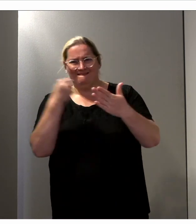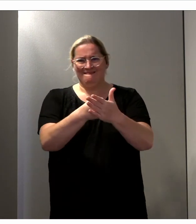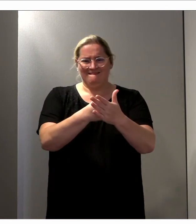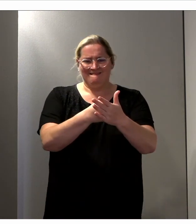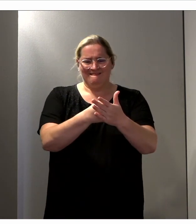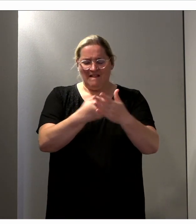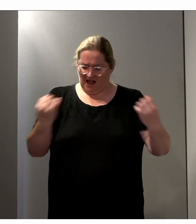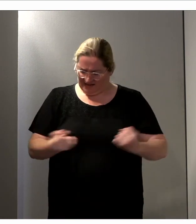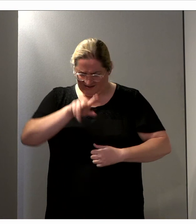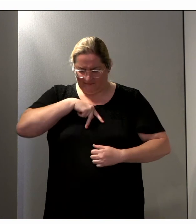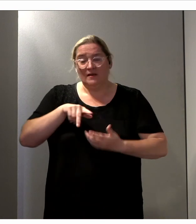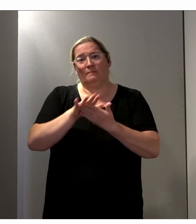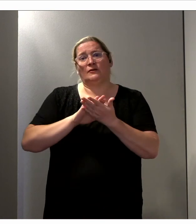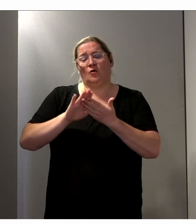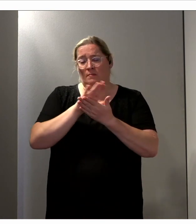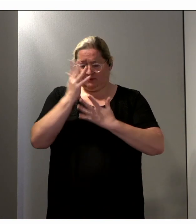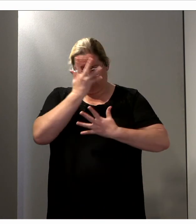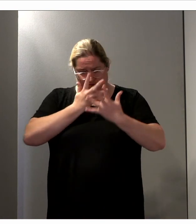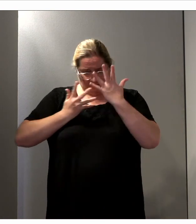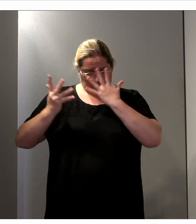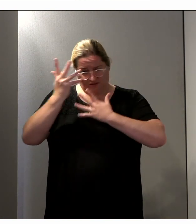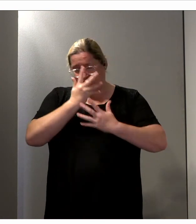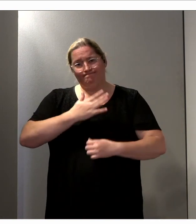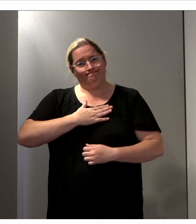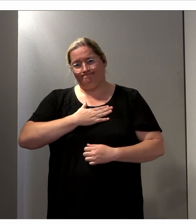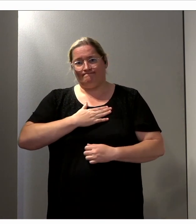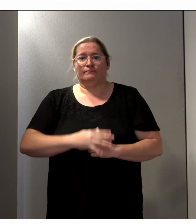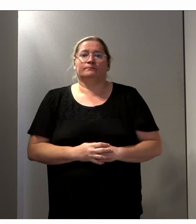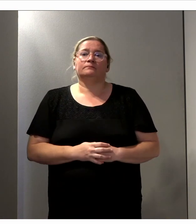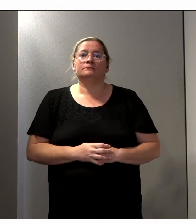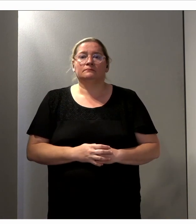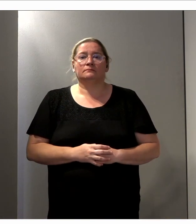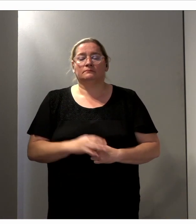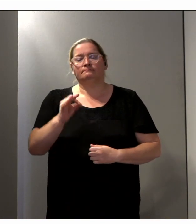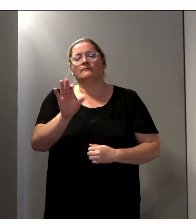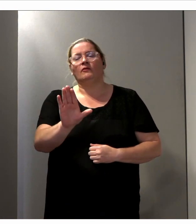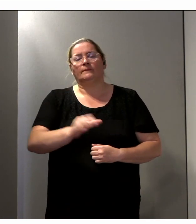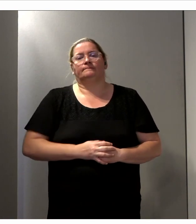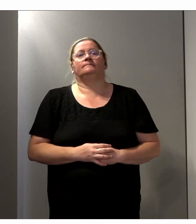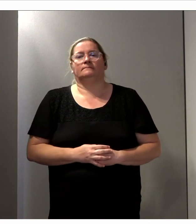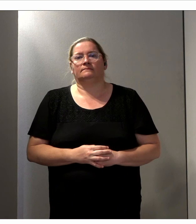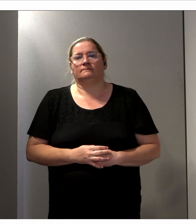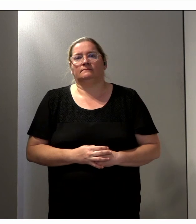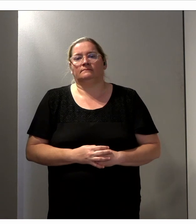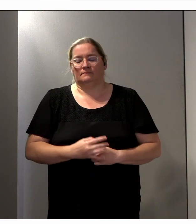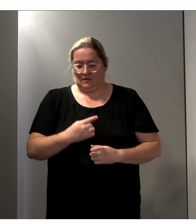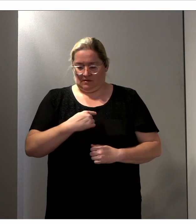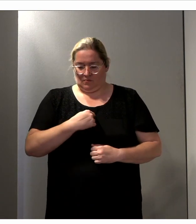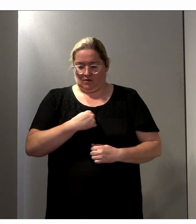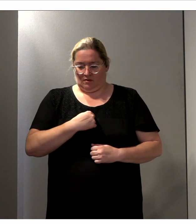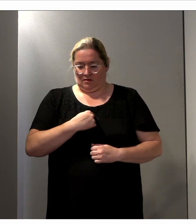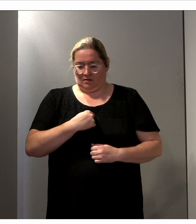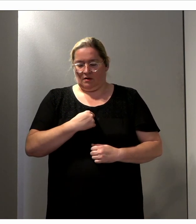voilà, dans mon activité. Excusez-moi, je suis confuse, mais voilà, c'est comme ça. Donc, voilà. Ce que j'ai gardé de